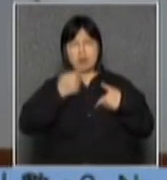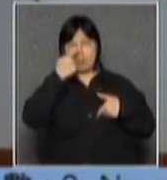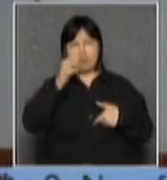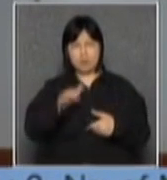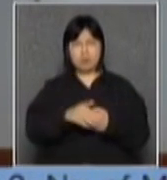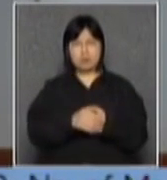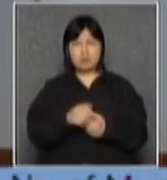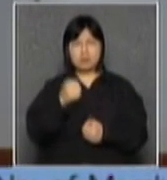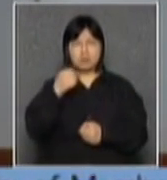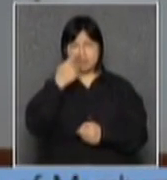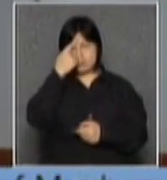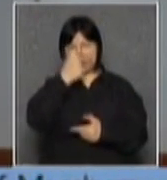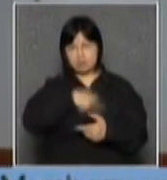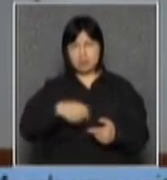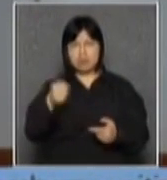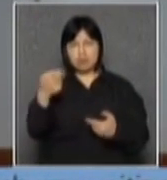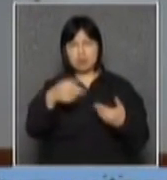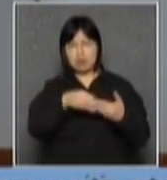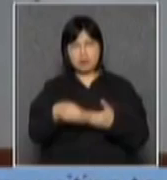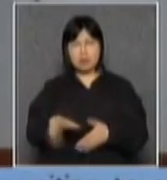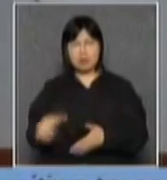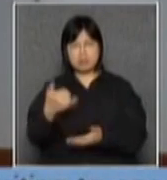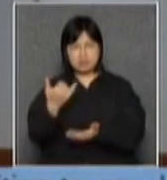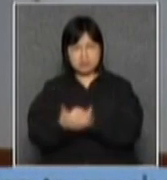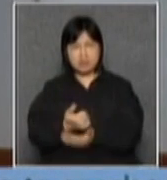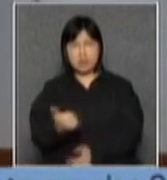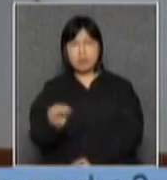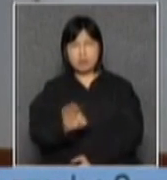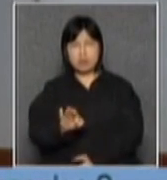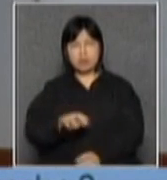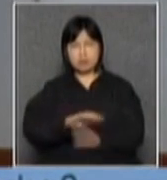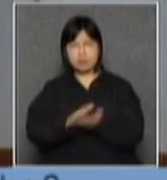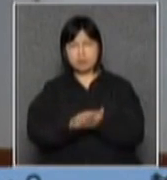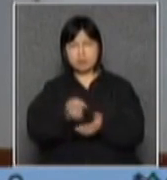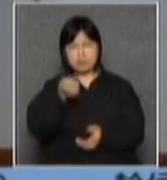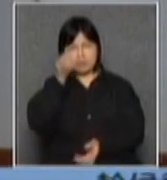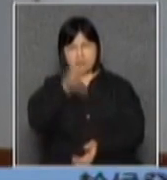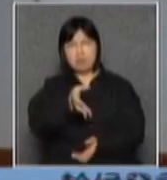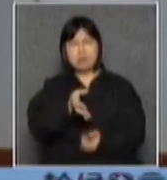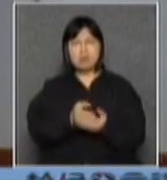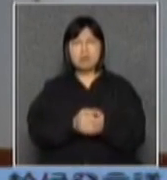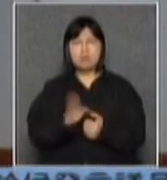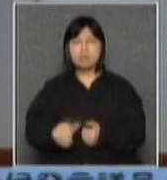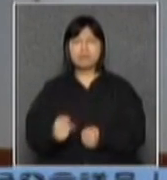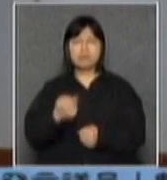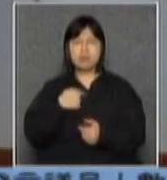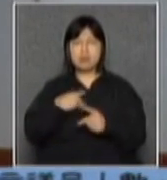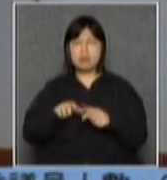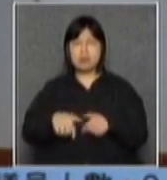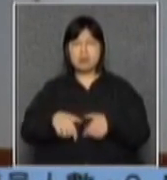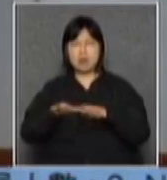毛，你再拉，你不得好死，你為天下人所唾棄，咁咪得咯？使乜嚇嗰啲